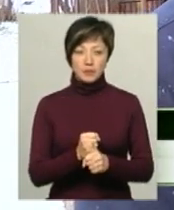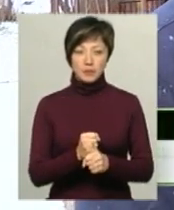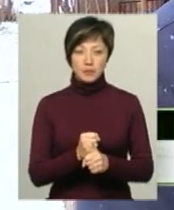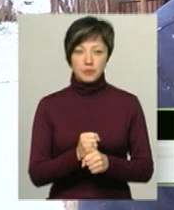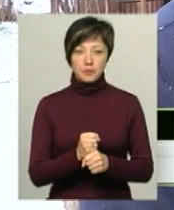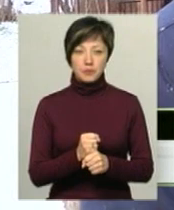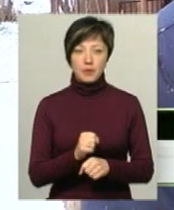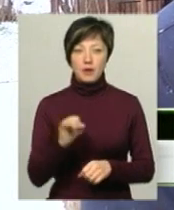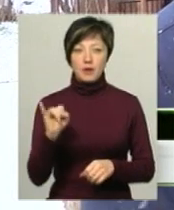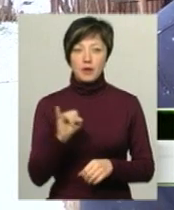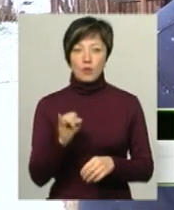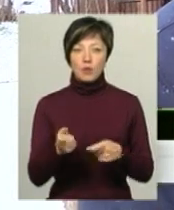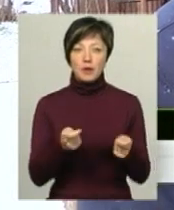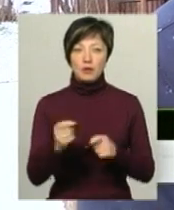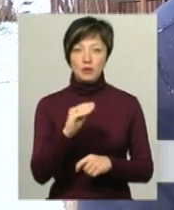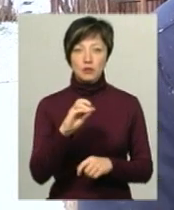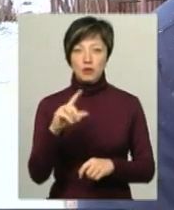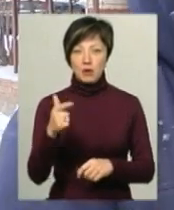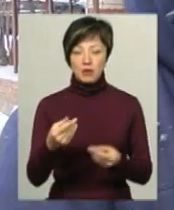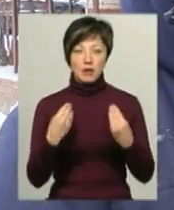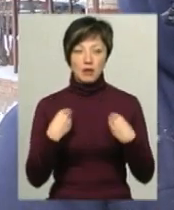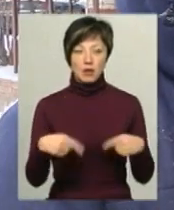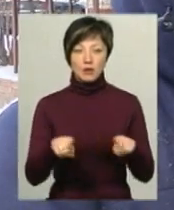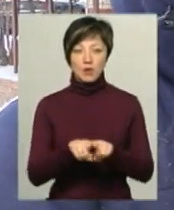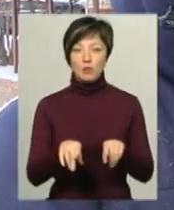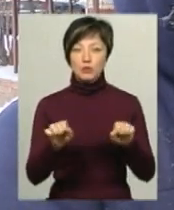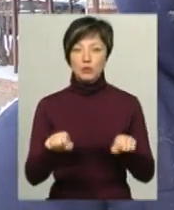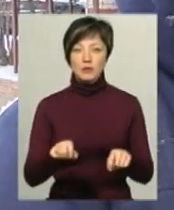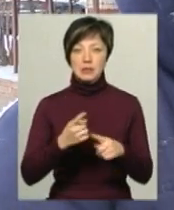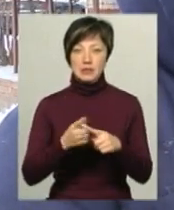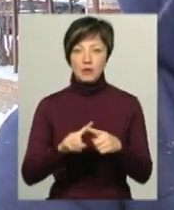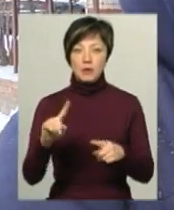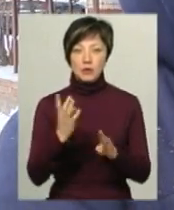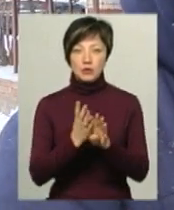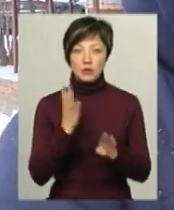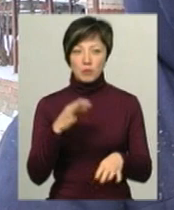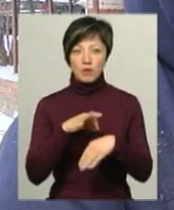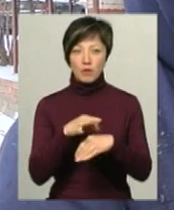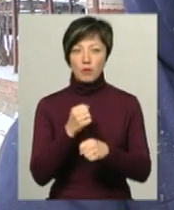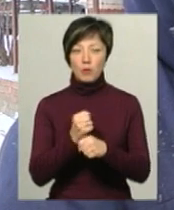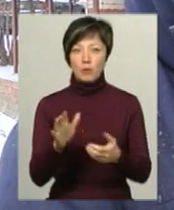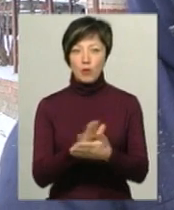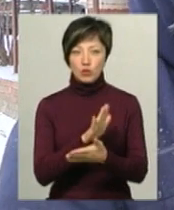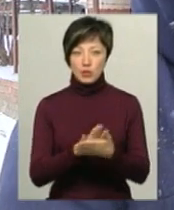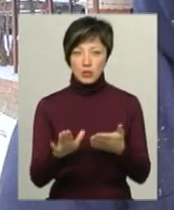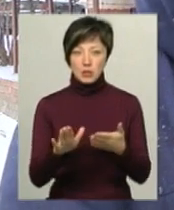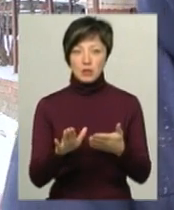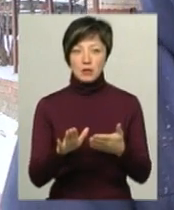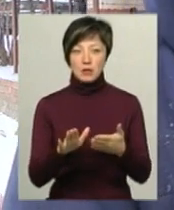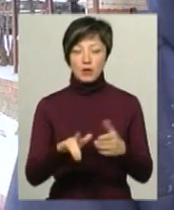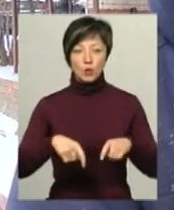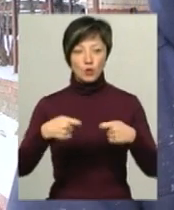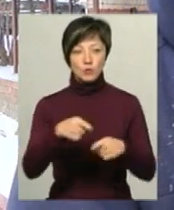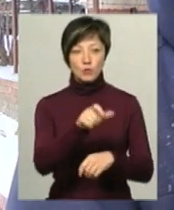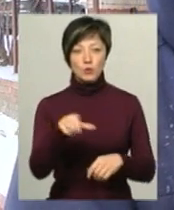І управління ЖКХ нам надало таку можливість. Це перш за все, ми не бачимо, що ми проводимо роботу по очистці. Доносимо людей те, що